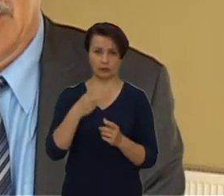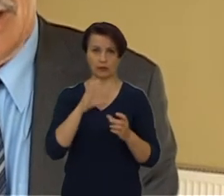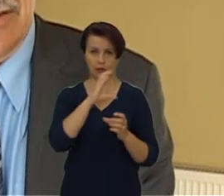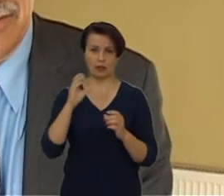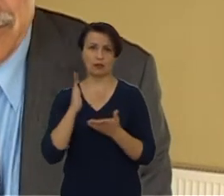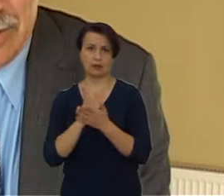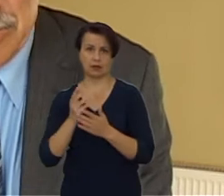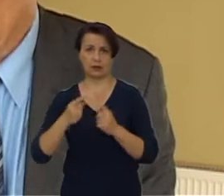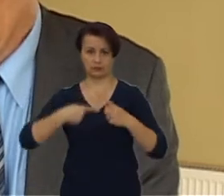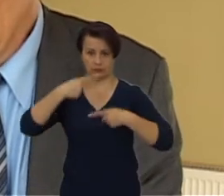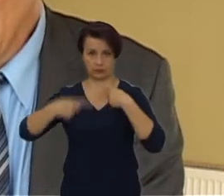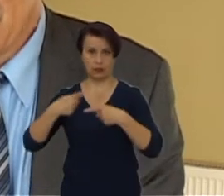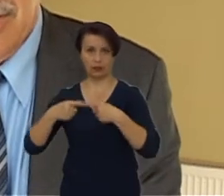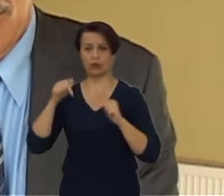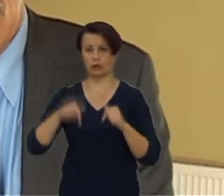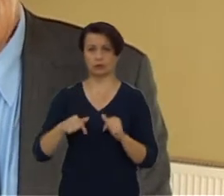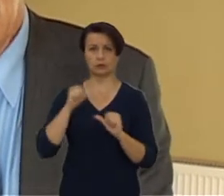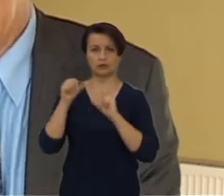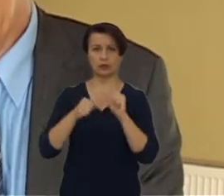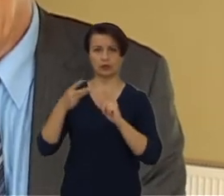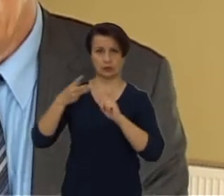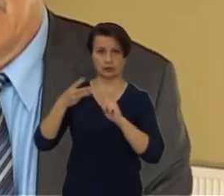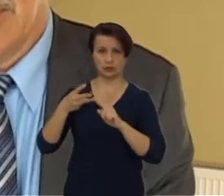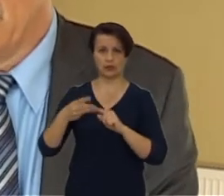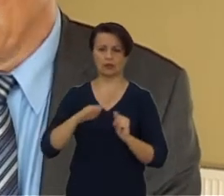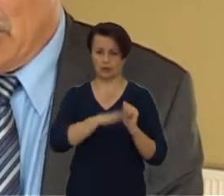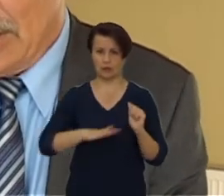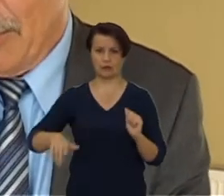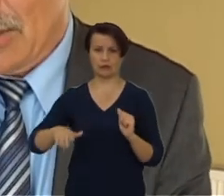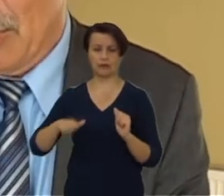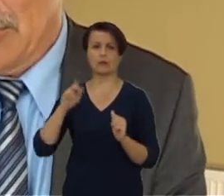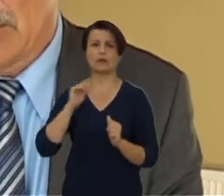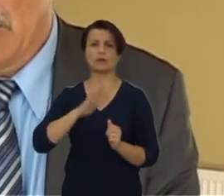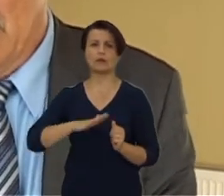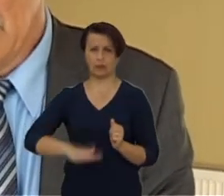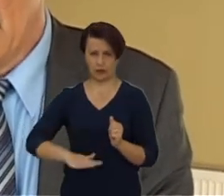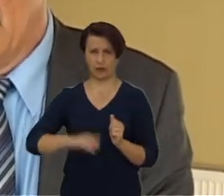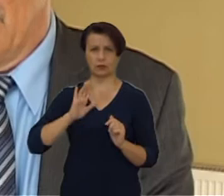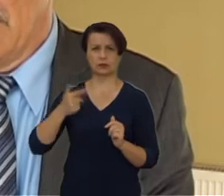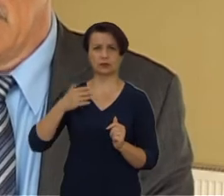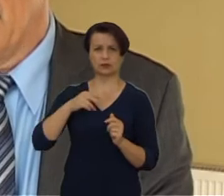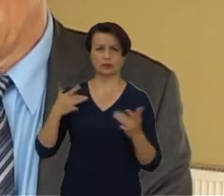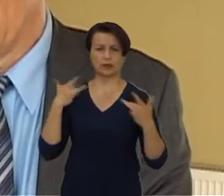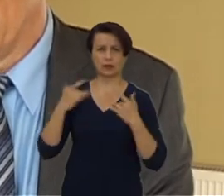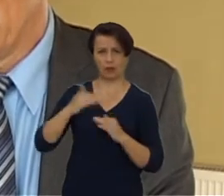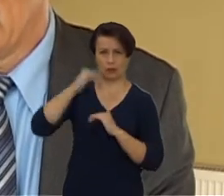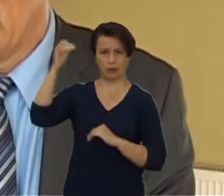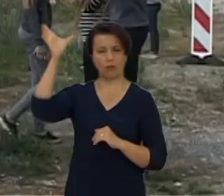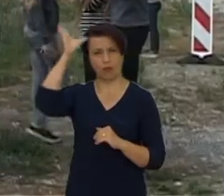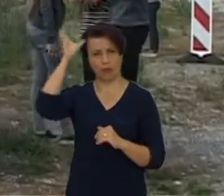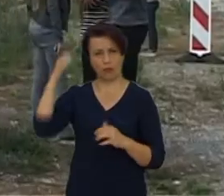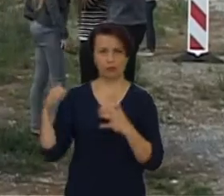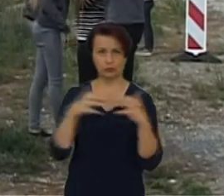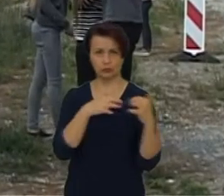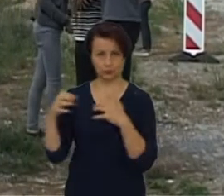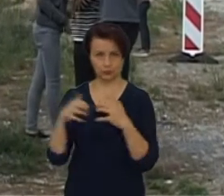dvi yra tokios kaip ir tradicinės, o trečioji dalis, tai šiemet, pavyzdžiui, tai mažesniems bus spektakliukas, o didesniems protų mūšis.